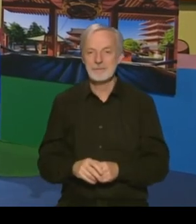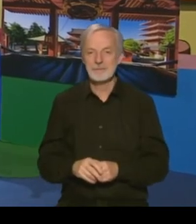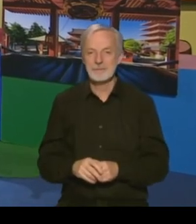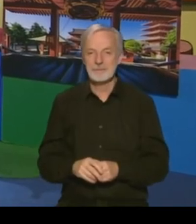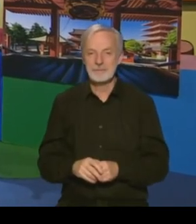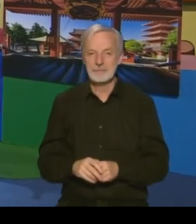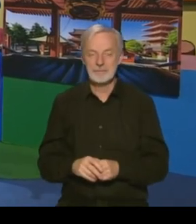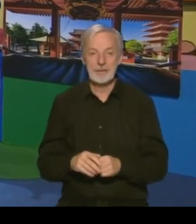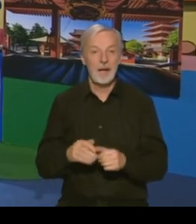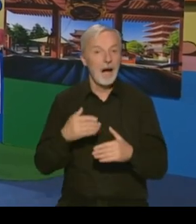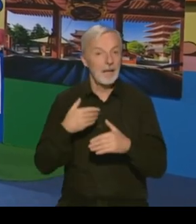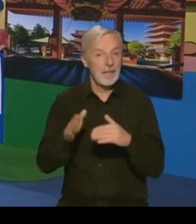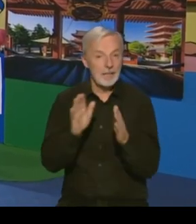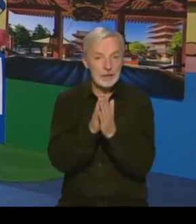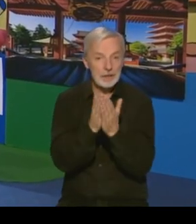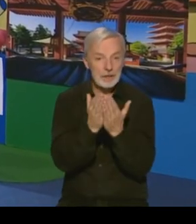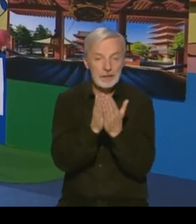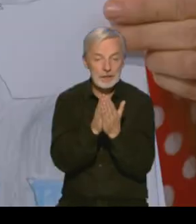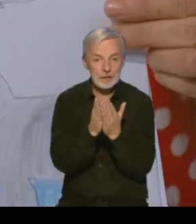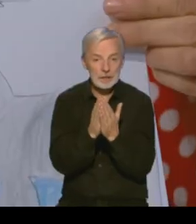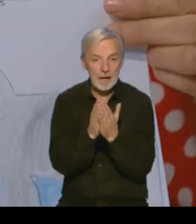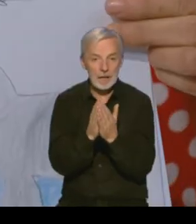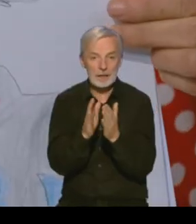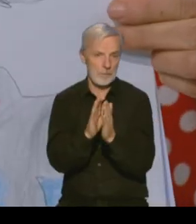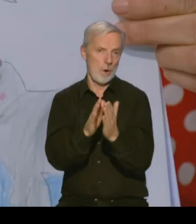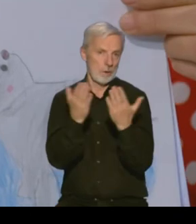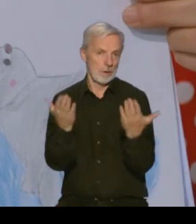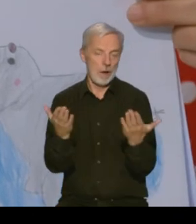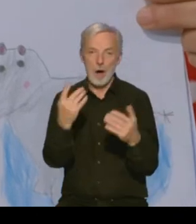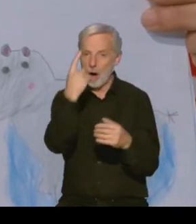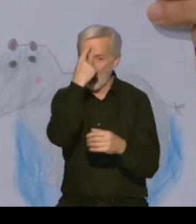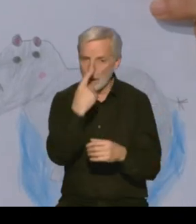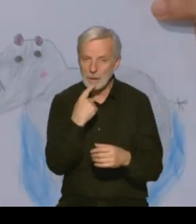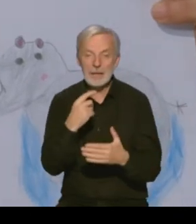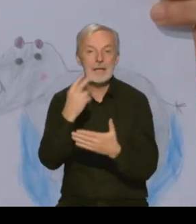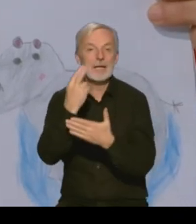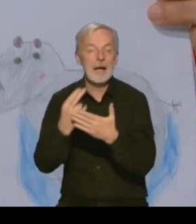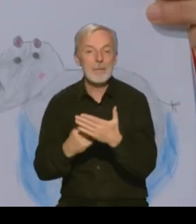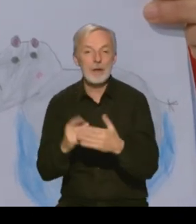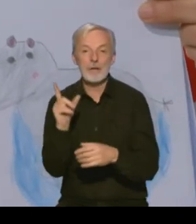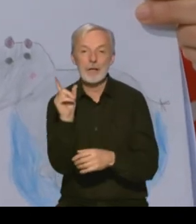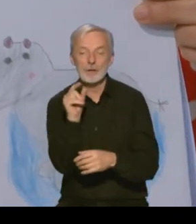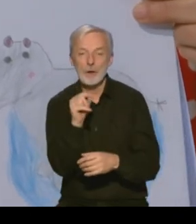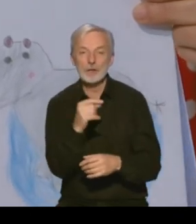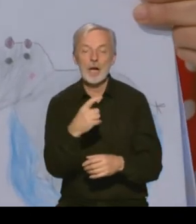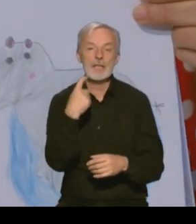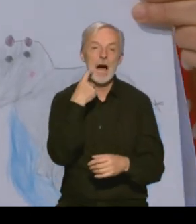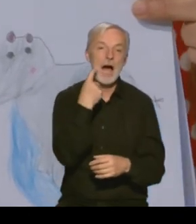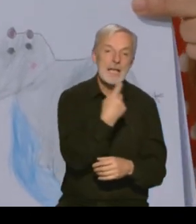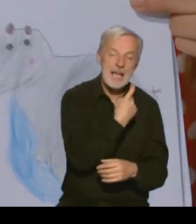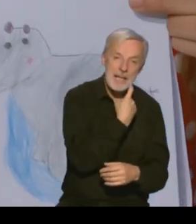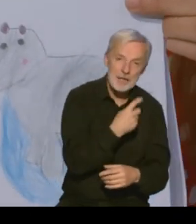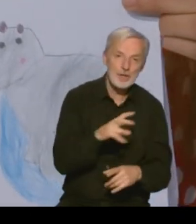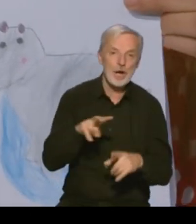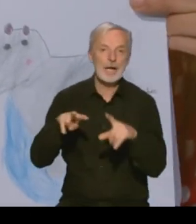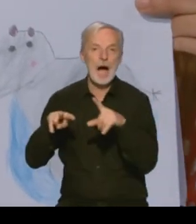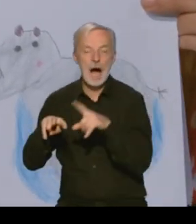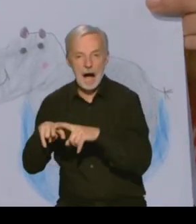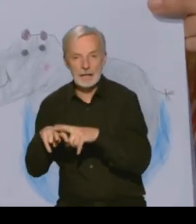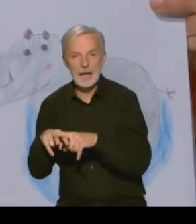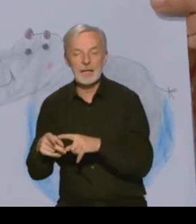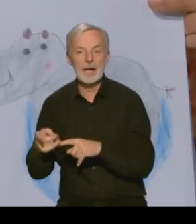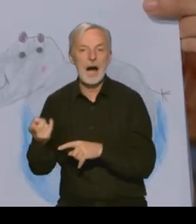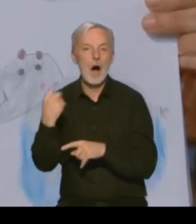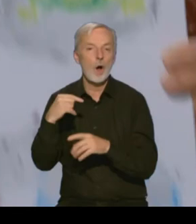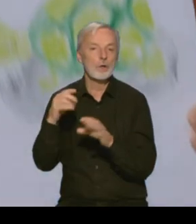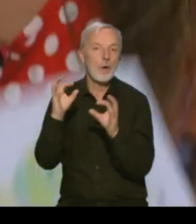zvířátek. A tenhle obrázek nám nakreslili dvojčata Jeníček a Adélka Kajzarovi z Bochova.